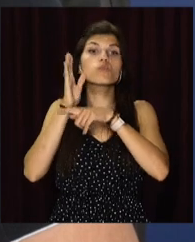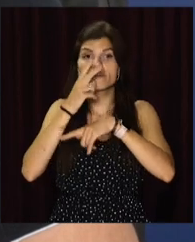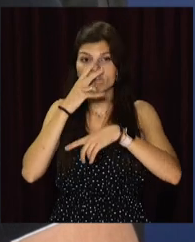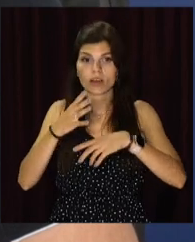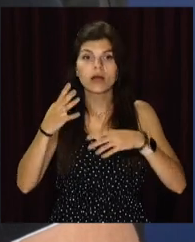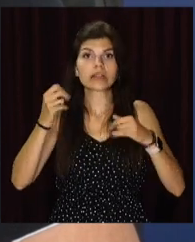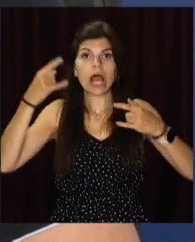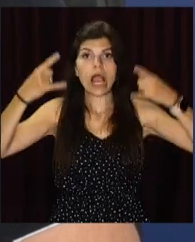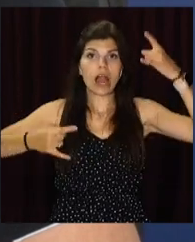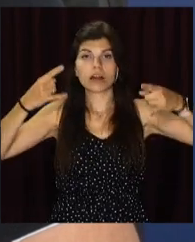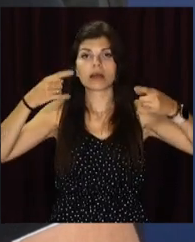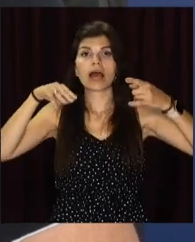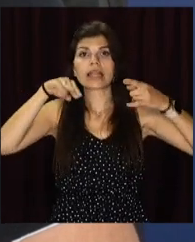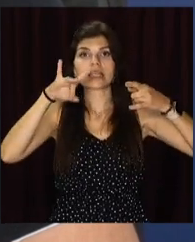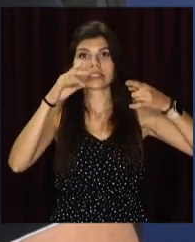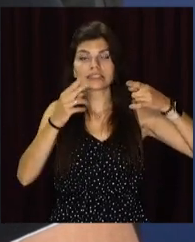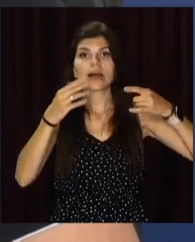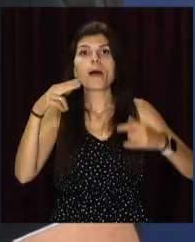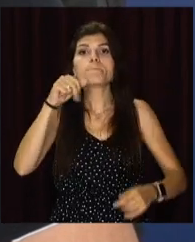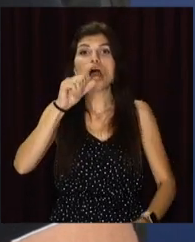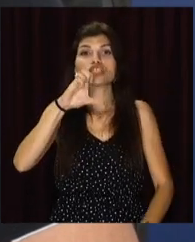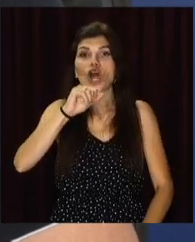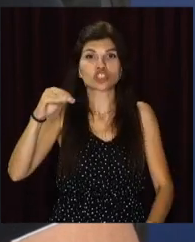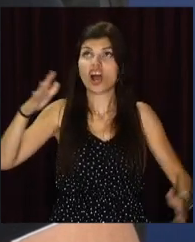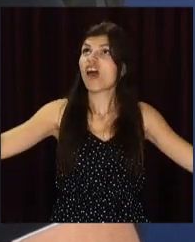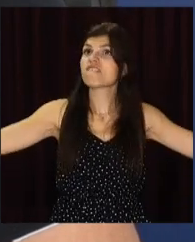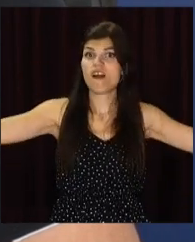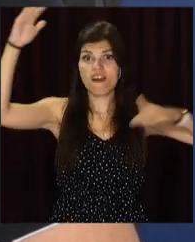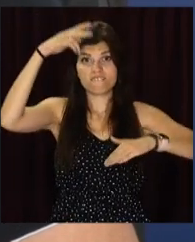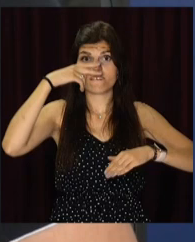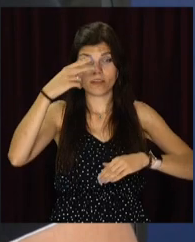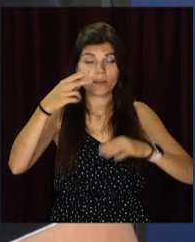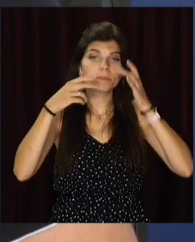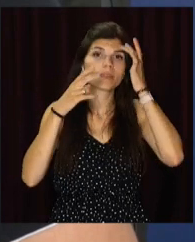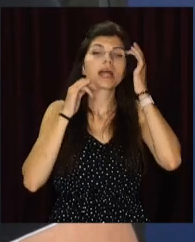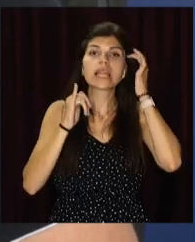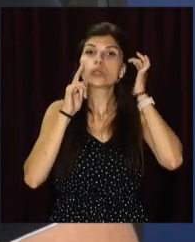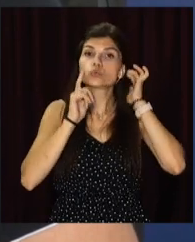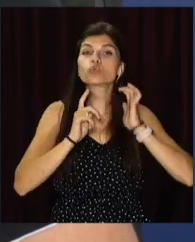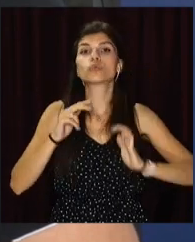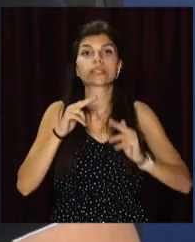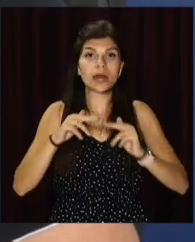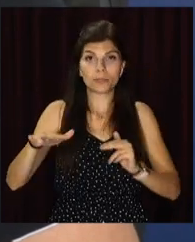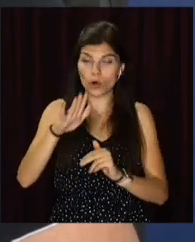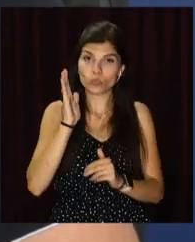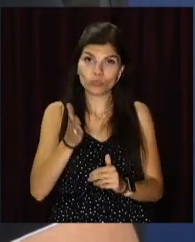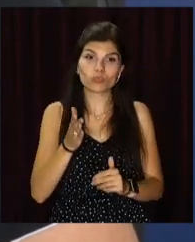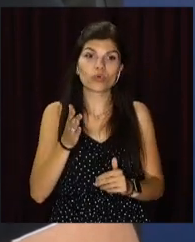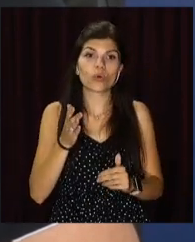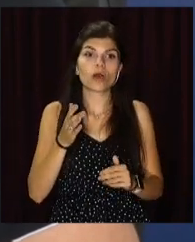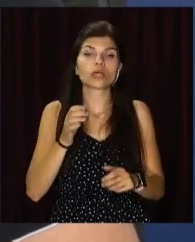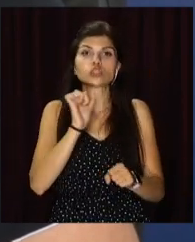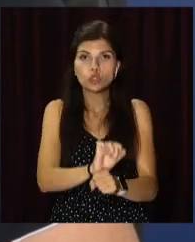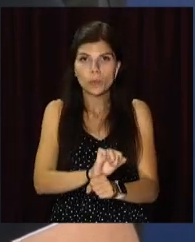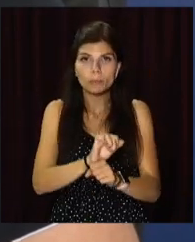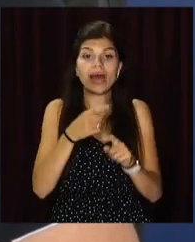на екрані торгового центру «Пасаж». Для зручності дніпрян буде перекрито